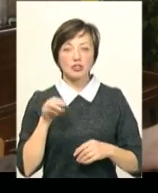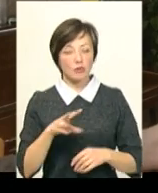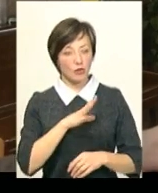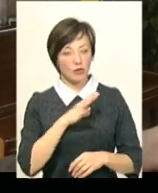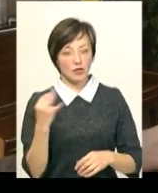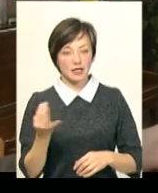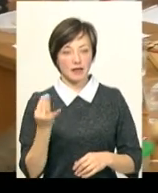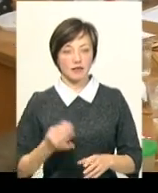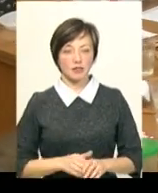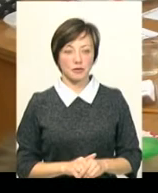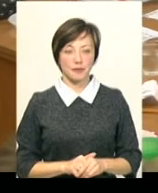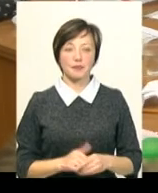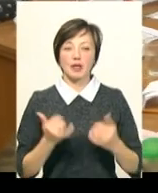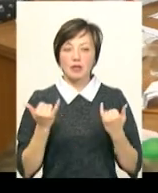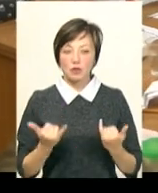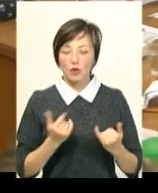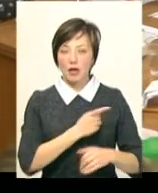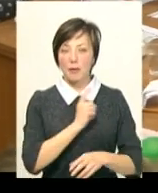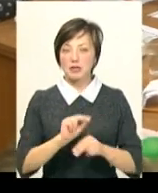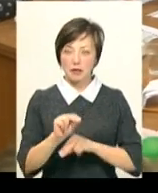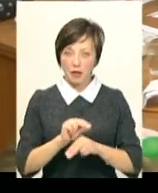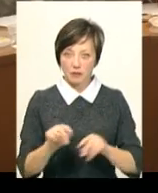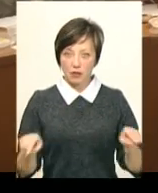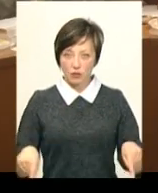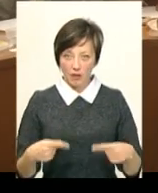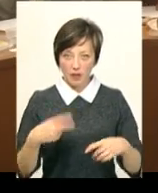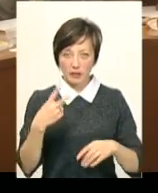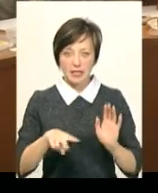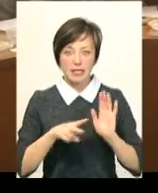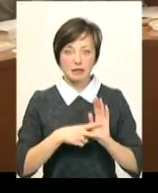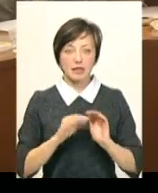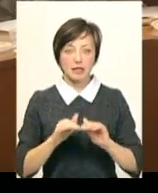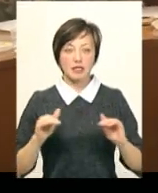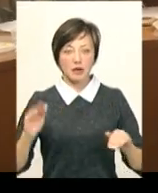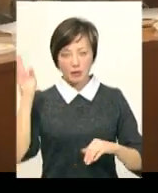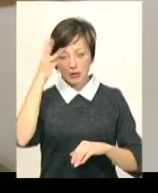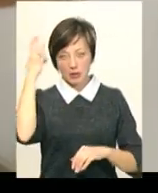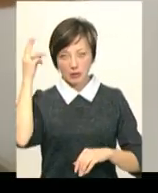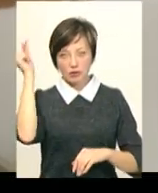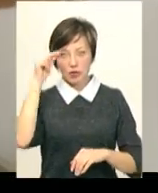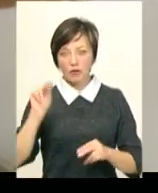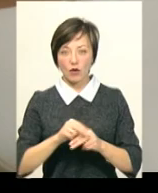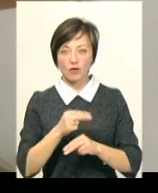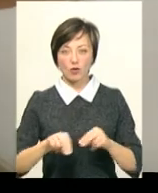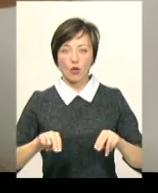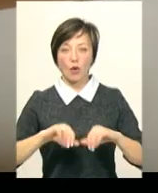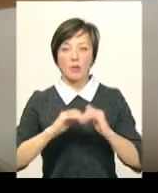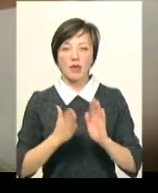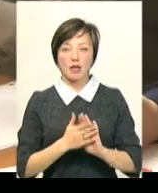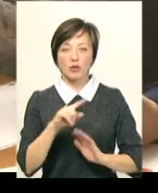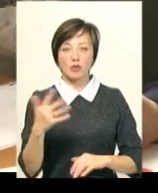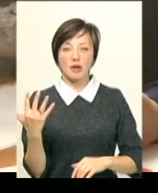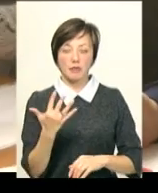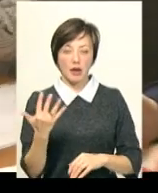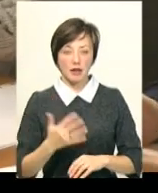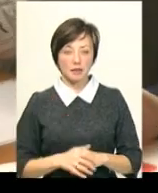було, цікавіше. Сьогоднішній майстер-клас влаштували для 27 учнів Хмельницького навчального виховного об'єднання номер 5